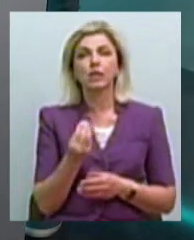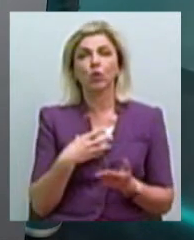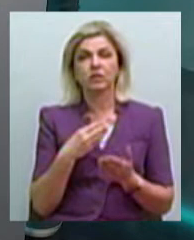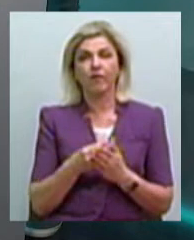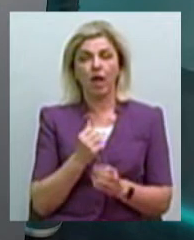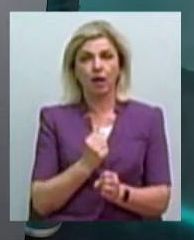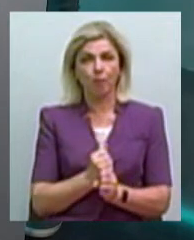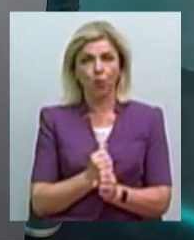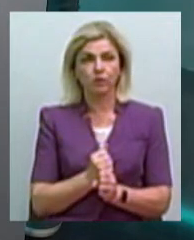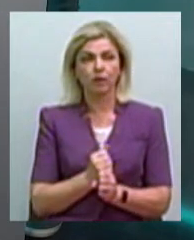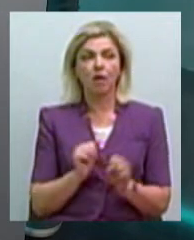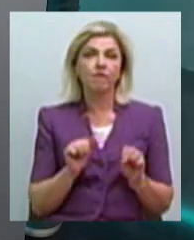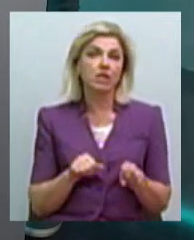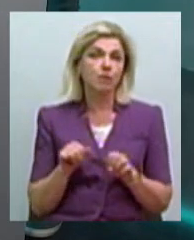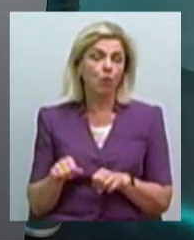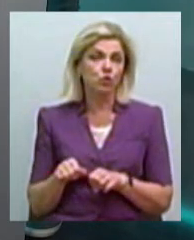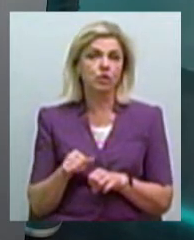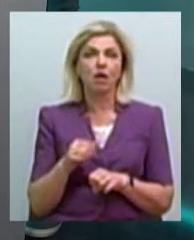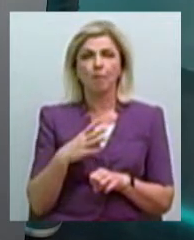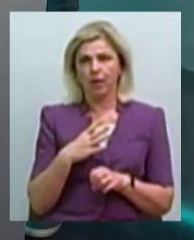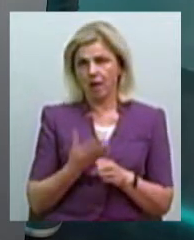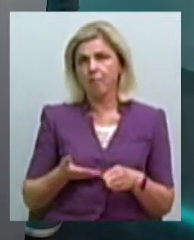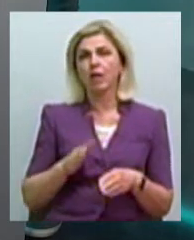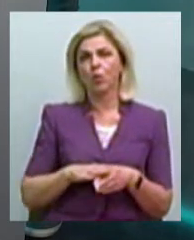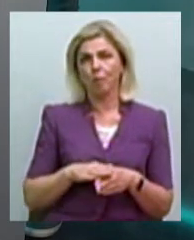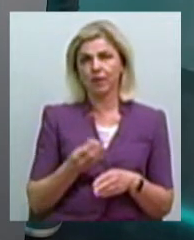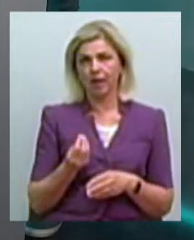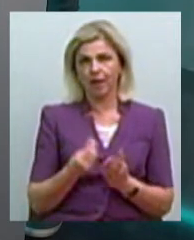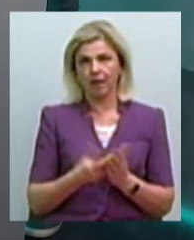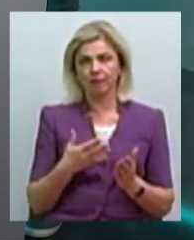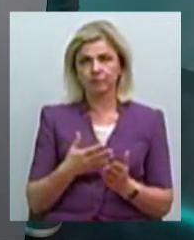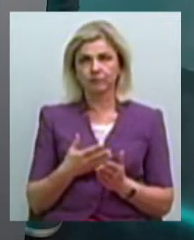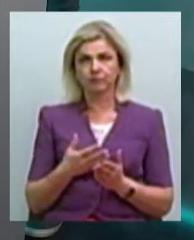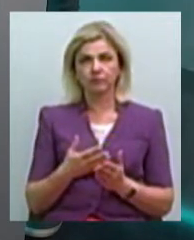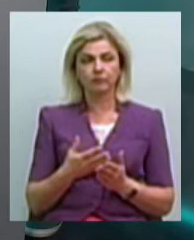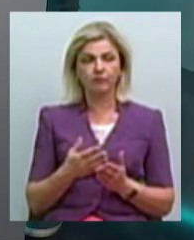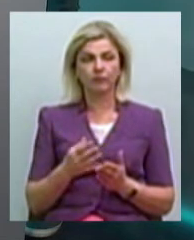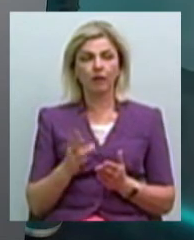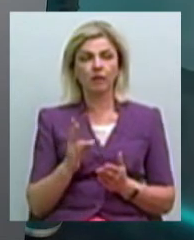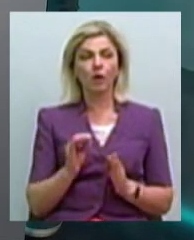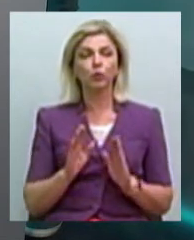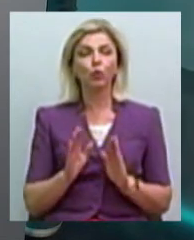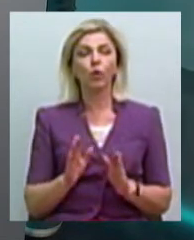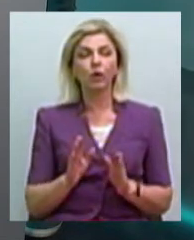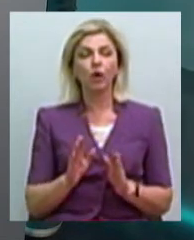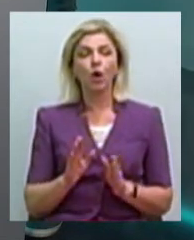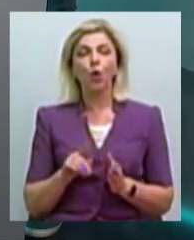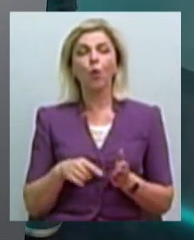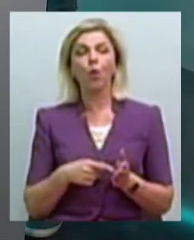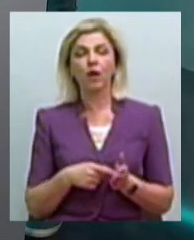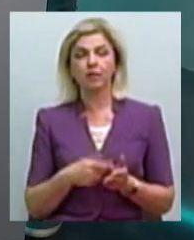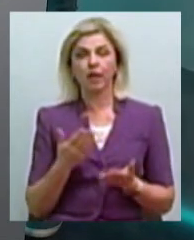возможно, ну, были неподъемные для, ну, наверное, не только город, вот если бы он захотел сам